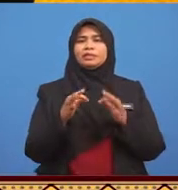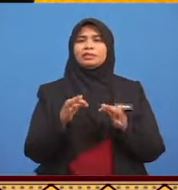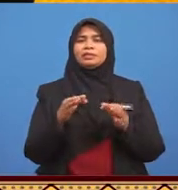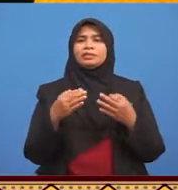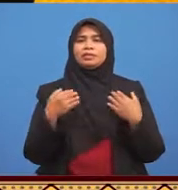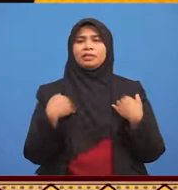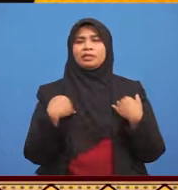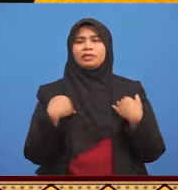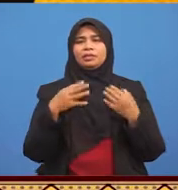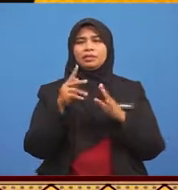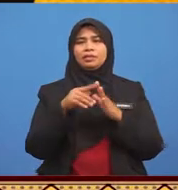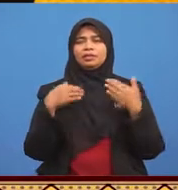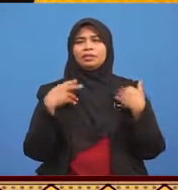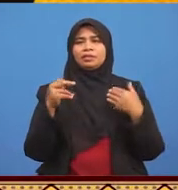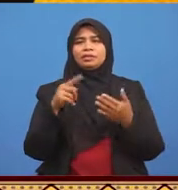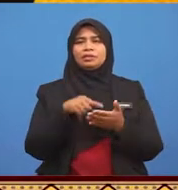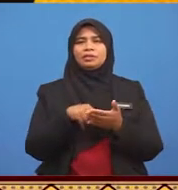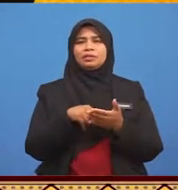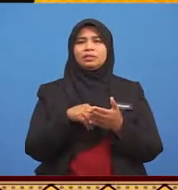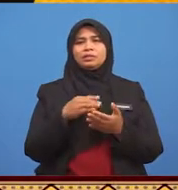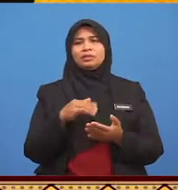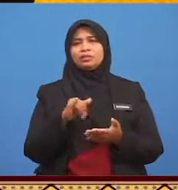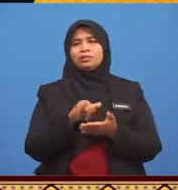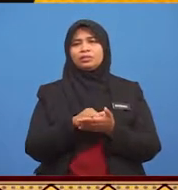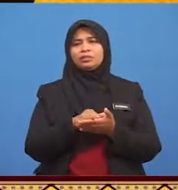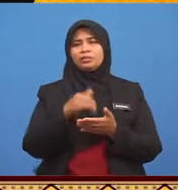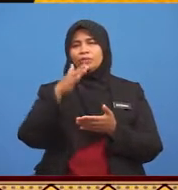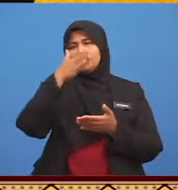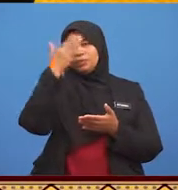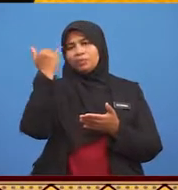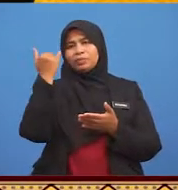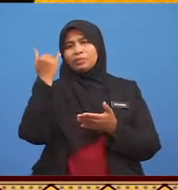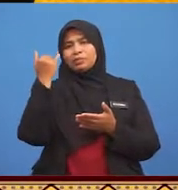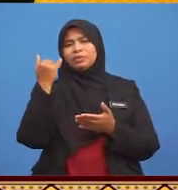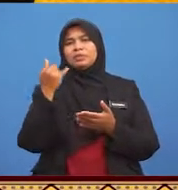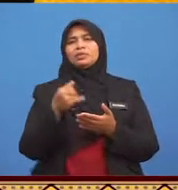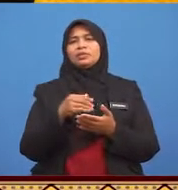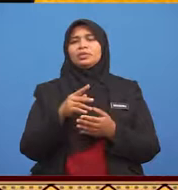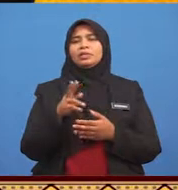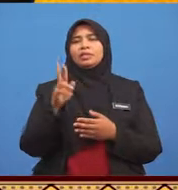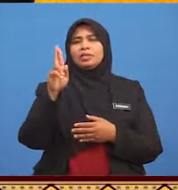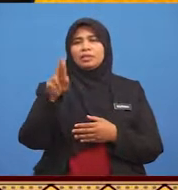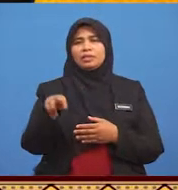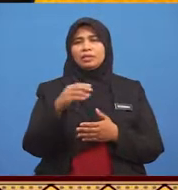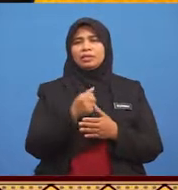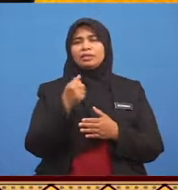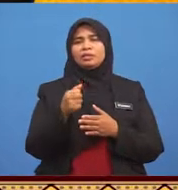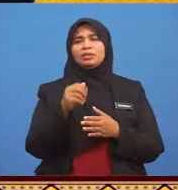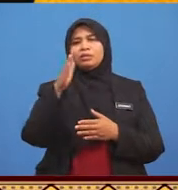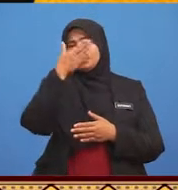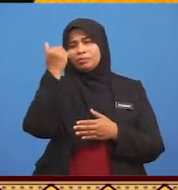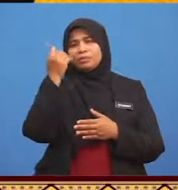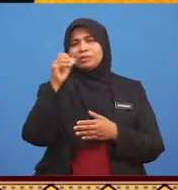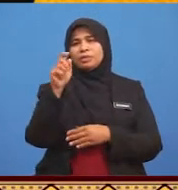menunaikan solat, iaitu terlupa bilangan rakaat atau terlupa melakukan perkara-perkara sunat ab'ad, maka